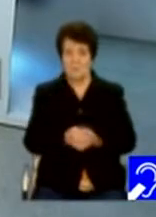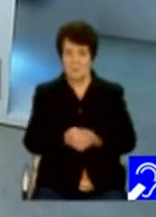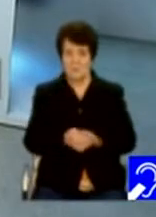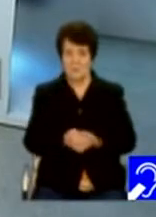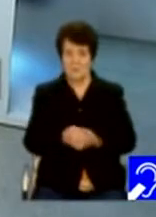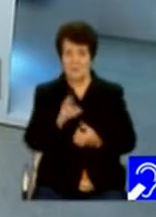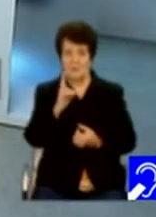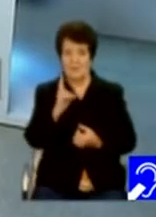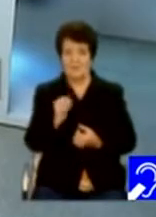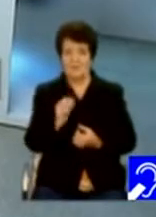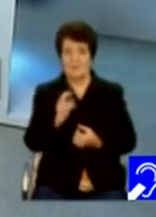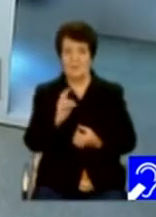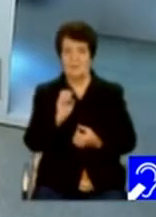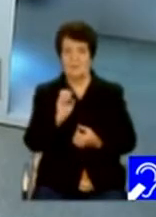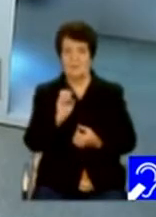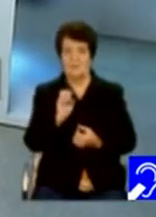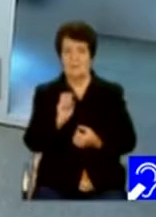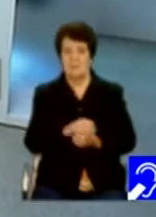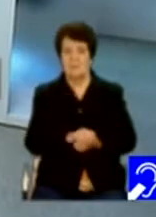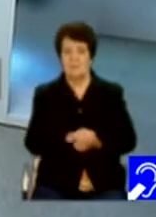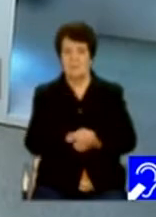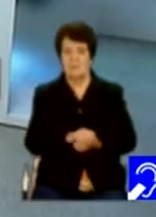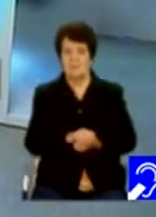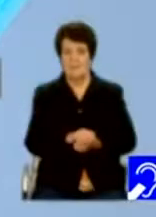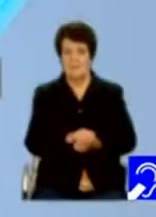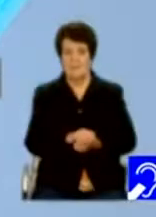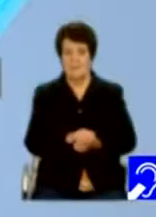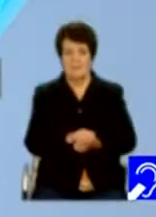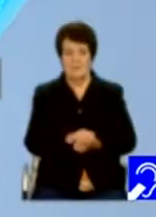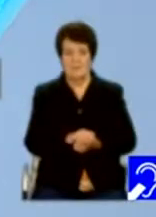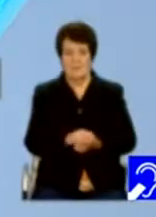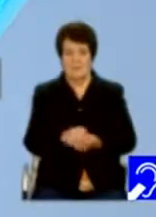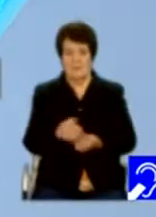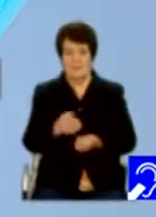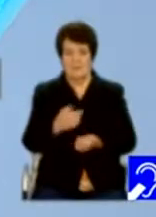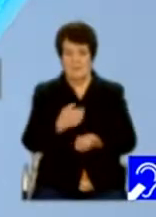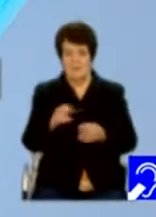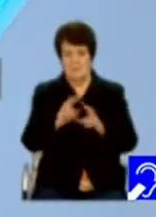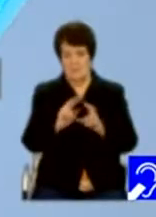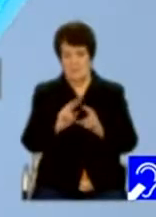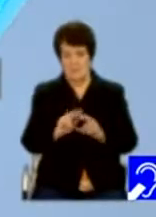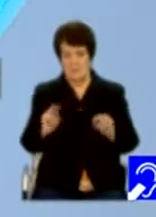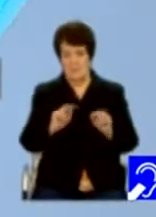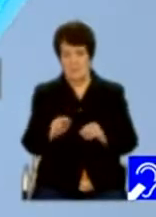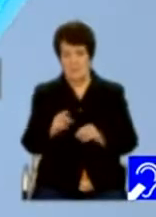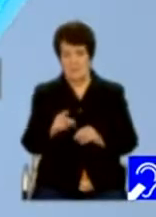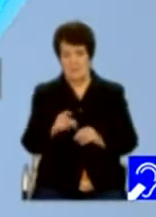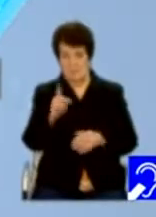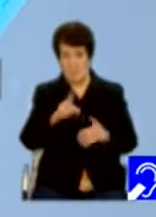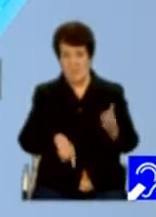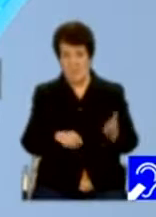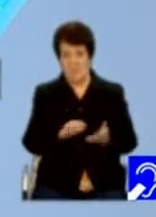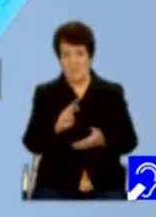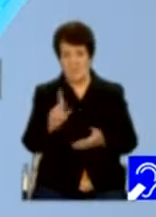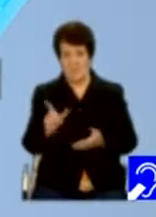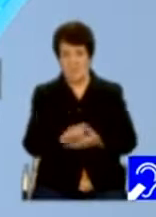nu vă mai fofilați, că sunteți băieți treabă. L-a spus pe nume pentru că asta o merită și puțin eu spus.